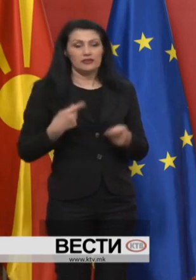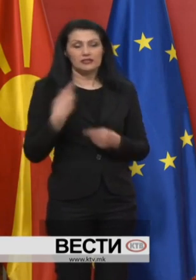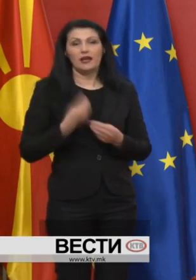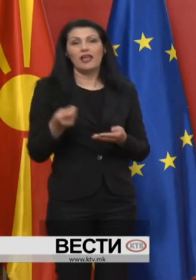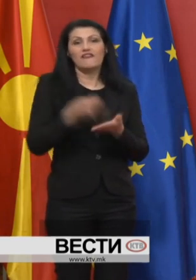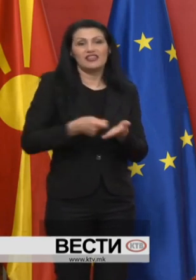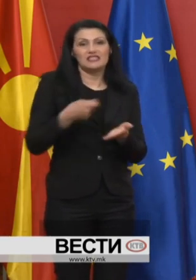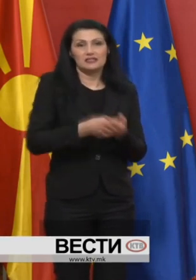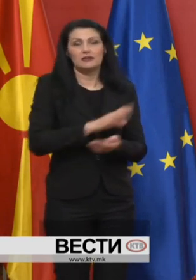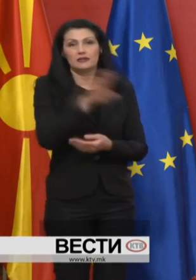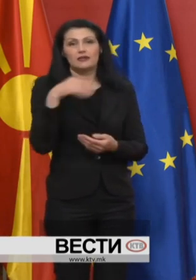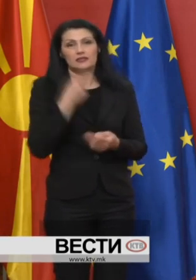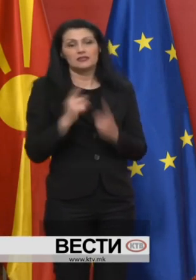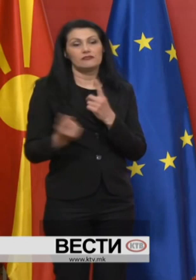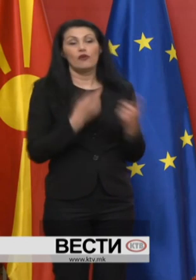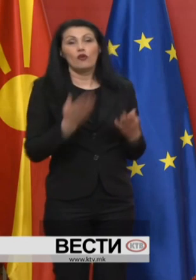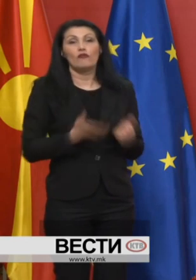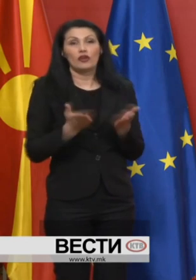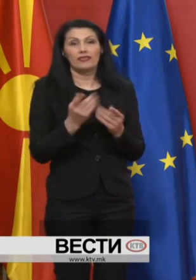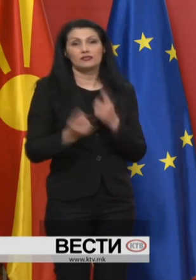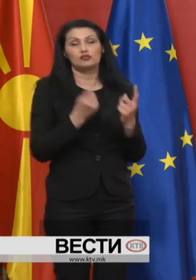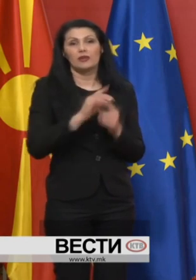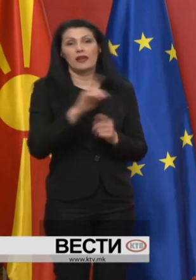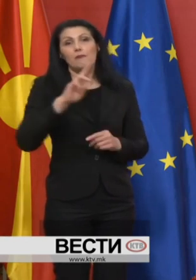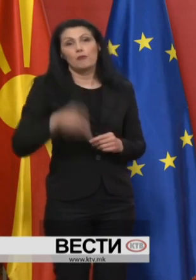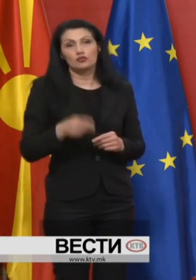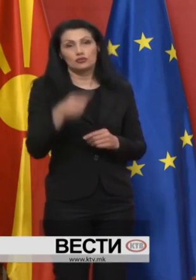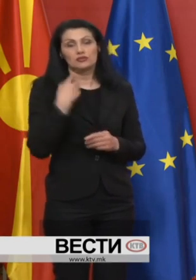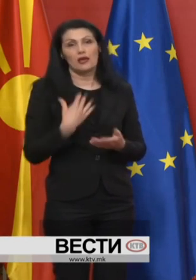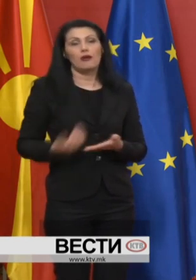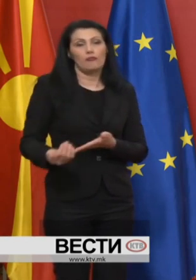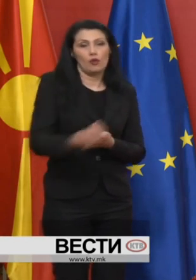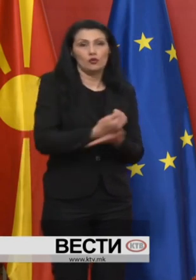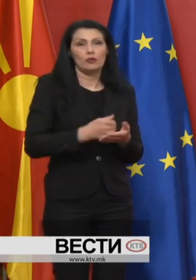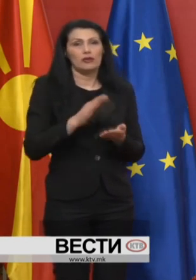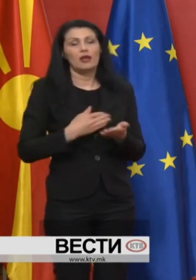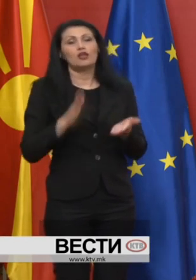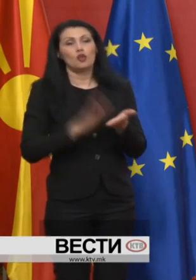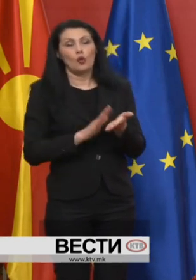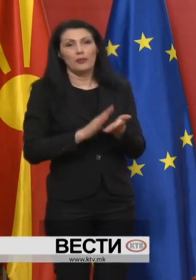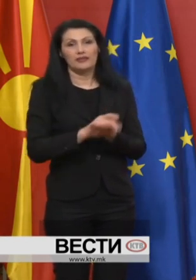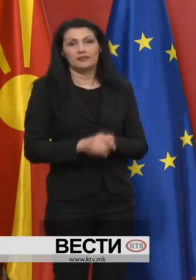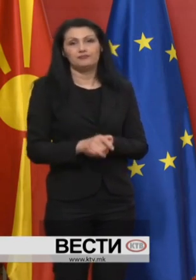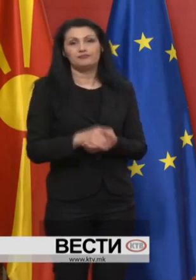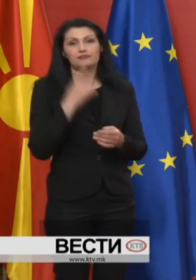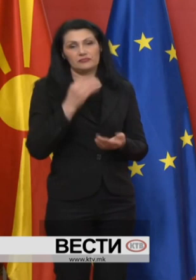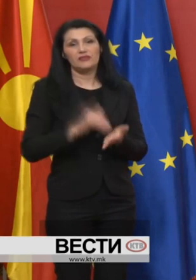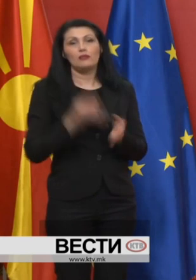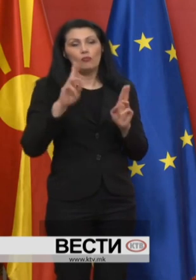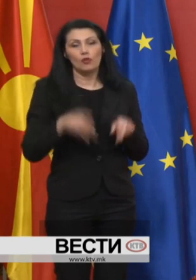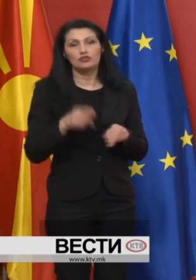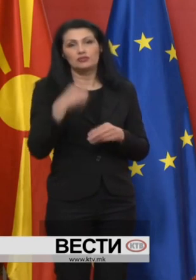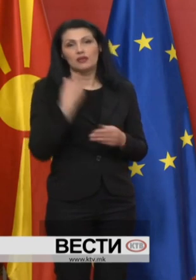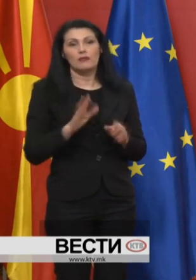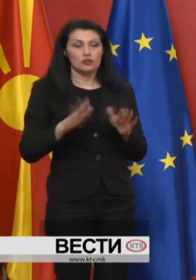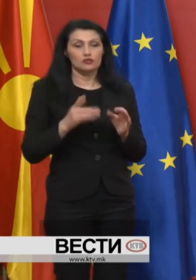а заради вонредната состојба не се во можност да ја приберат потребната документација, да можат,